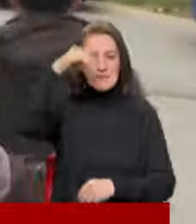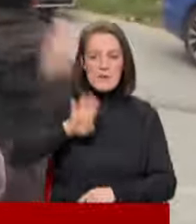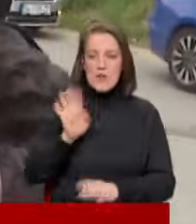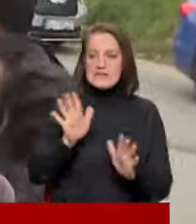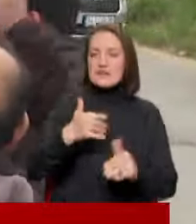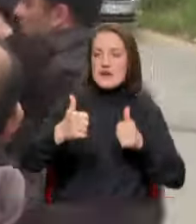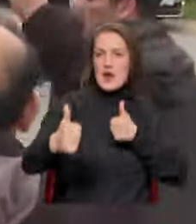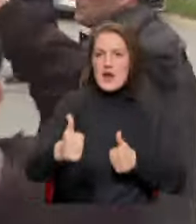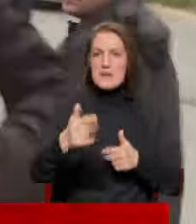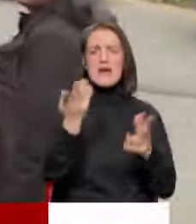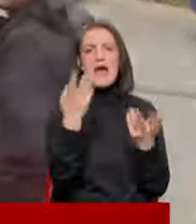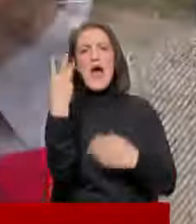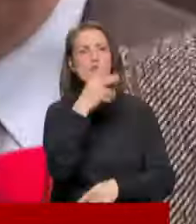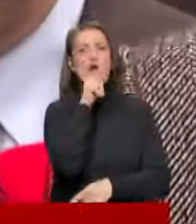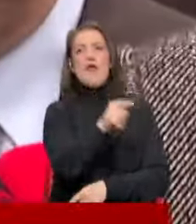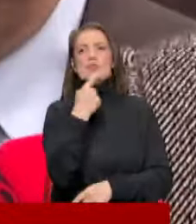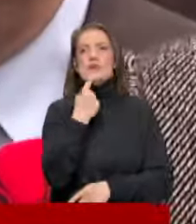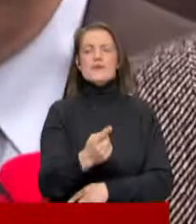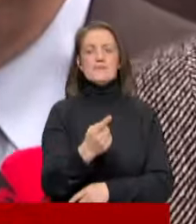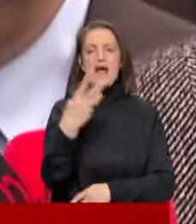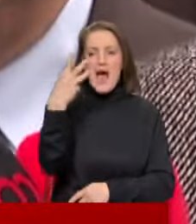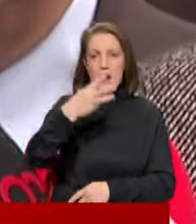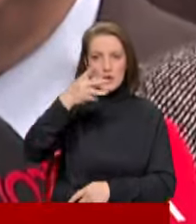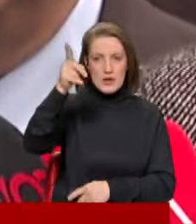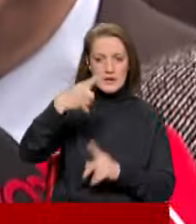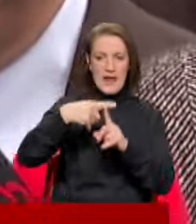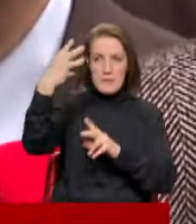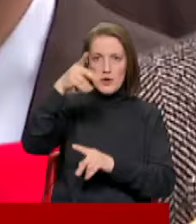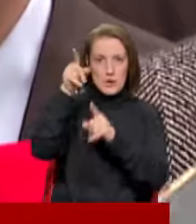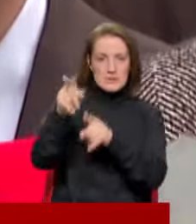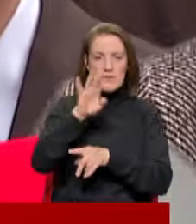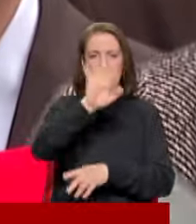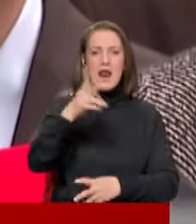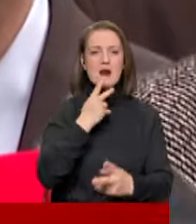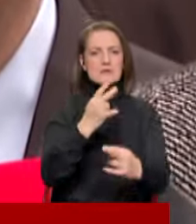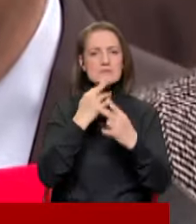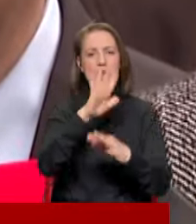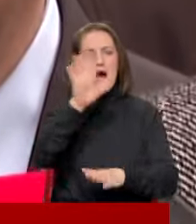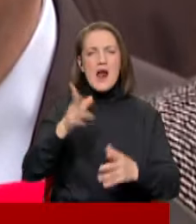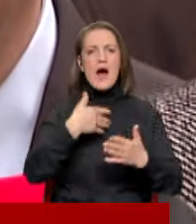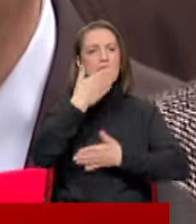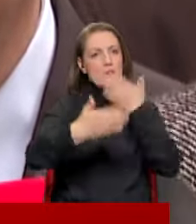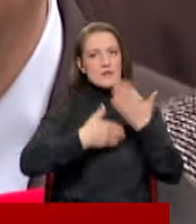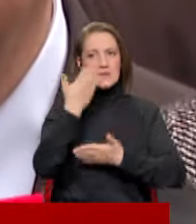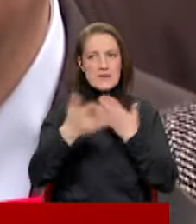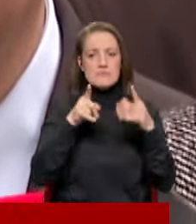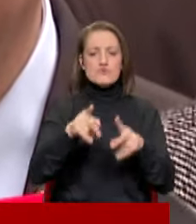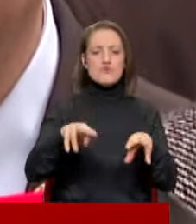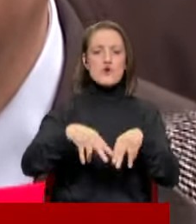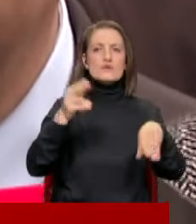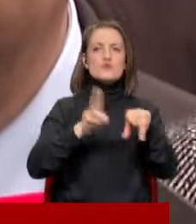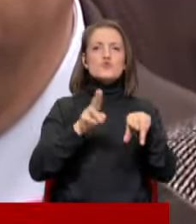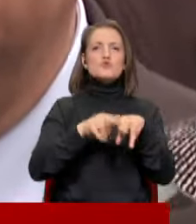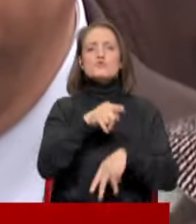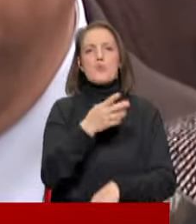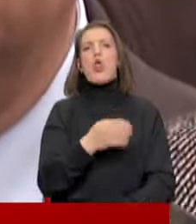asıl rakibi Erdoğan dedi Erdoğan bu her sözüyle her adımıyla bu Murat kurumdan